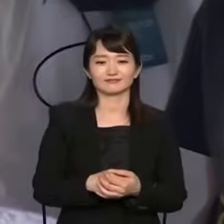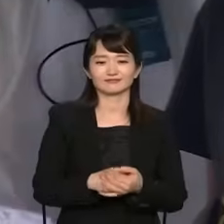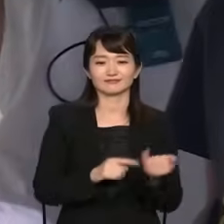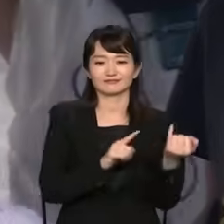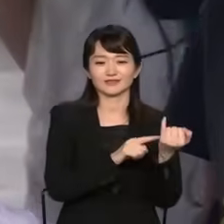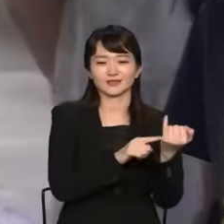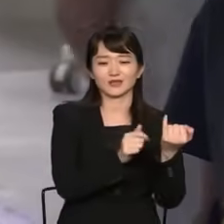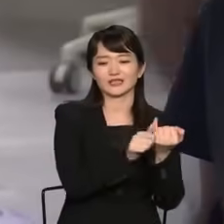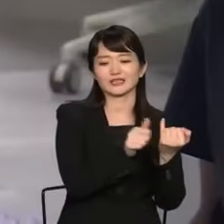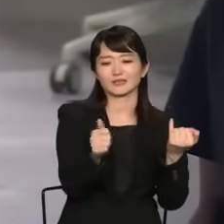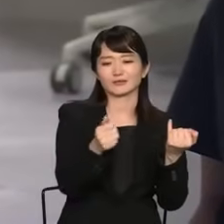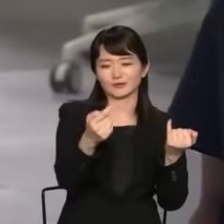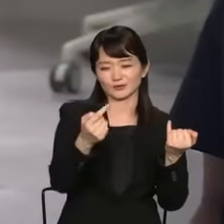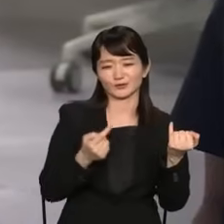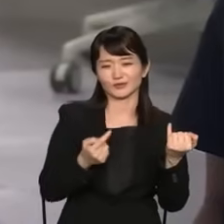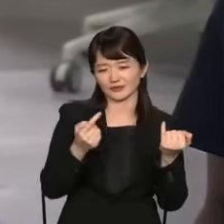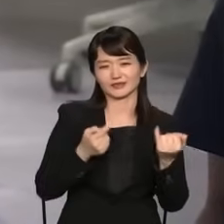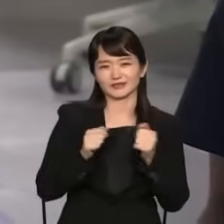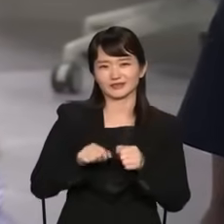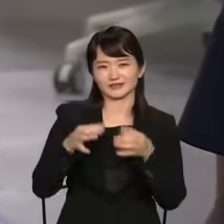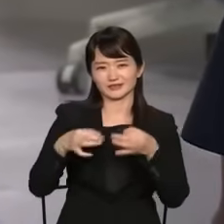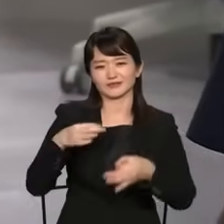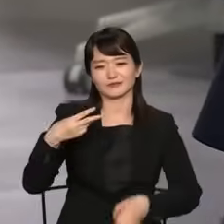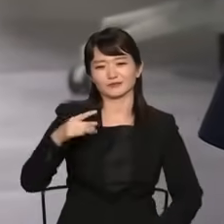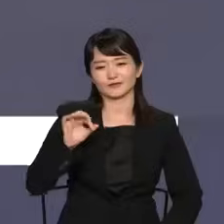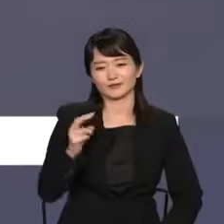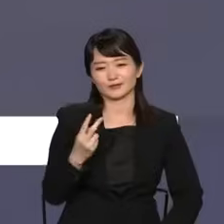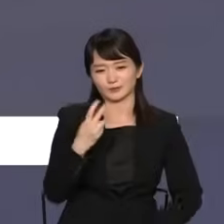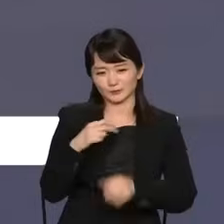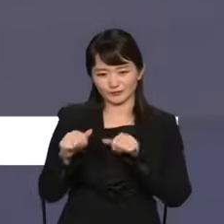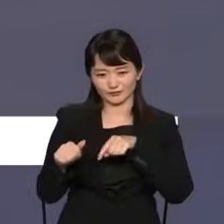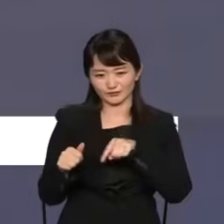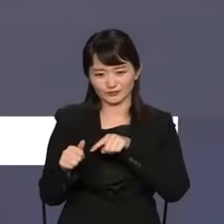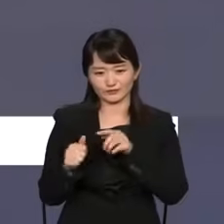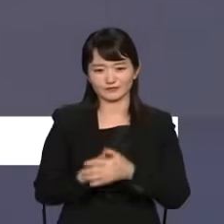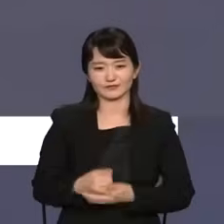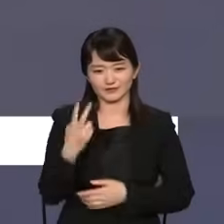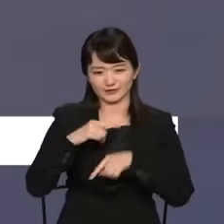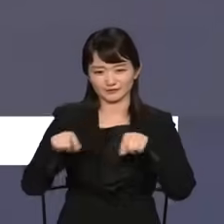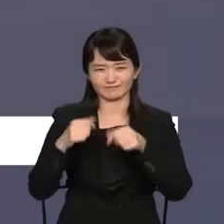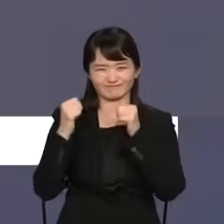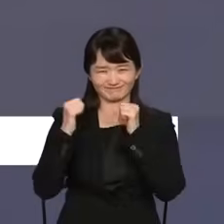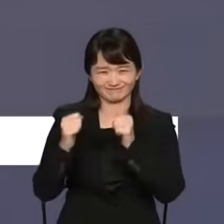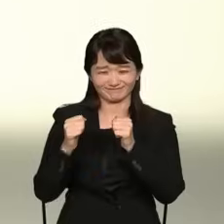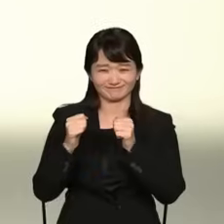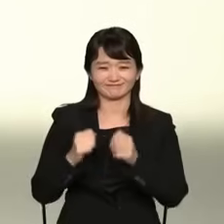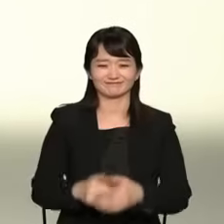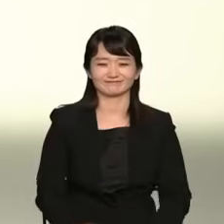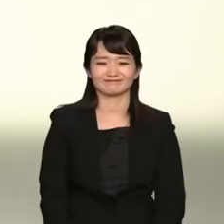지금 저기 직접 와 계세요, 우리 김태용 감독님께서. 导演 加油 허.